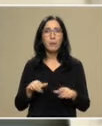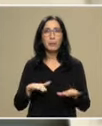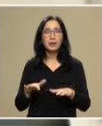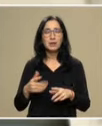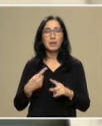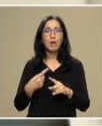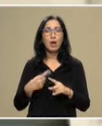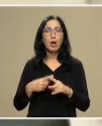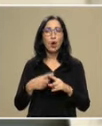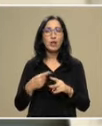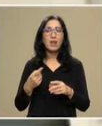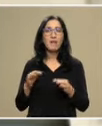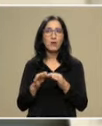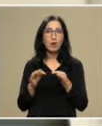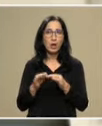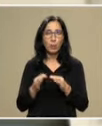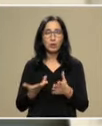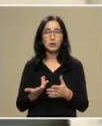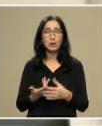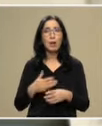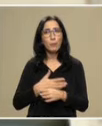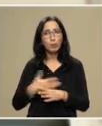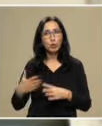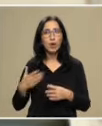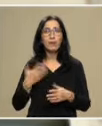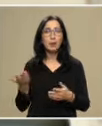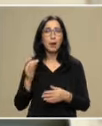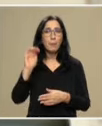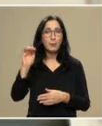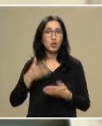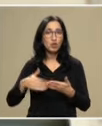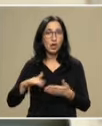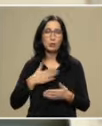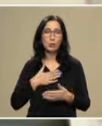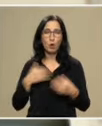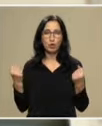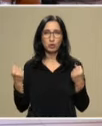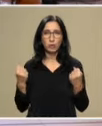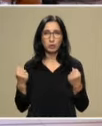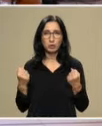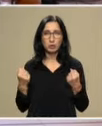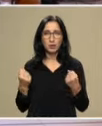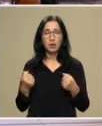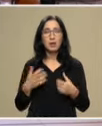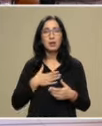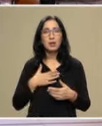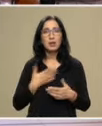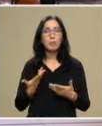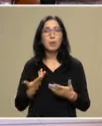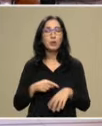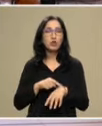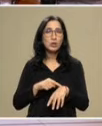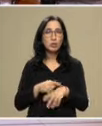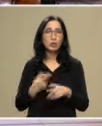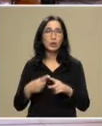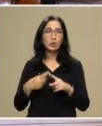Пианист съм в хора на филхармонията, така че хоровото изкуство продължава да бъде част от моя живот. Имам и съветно часове